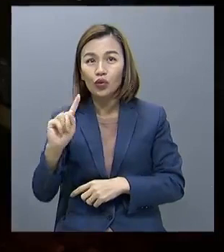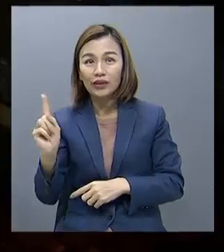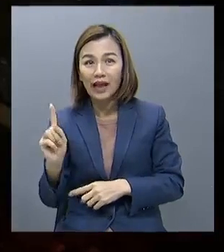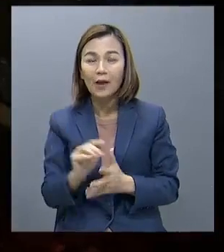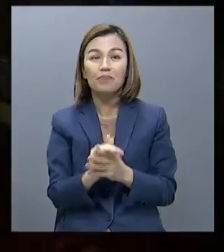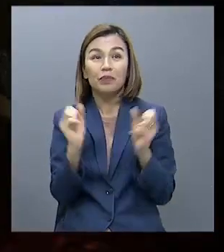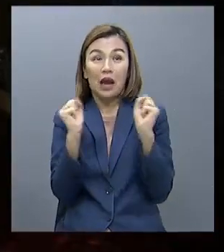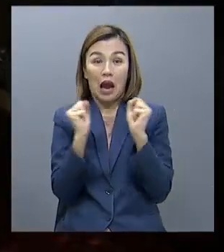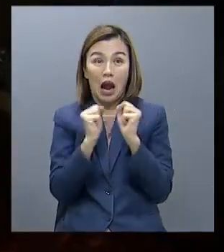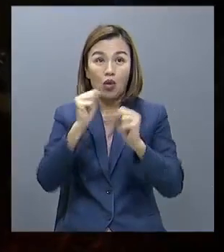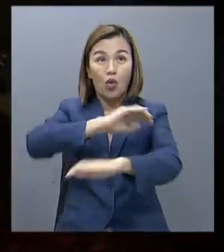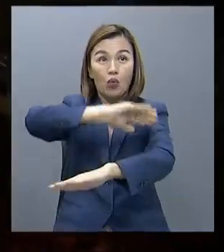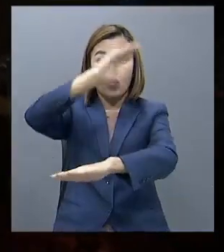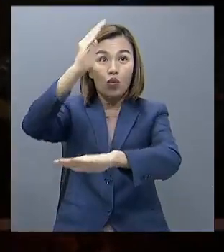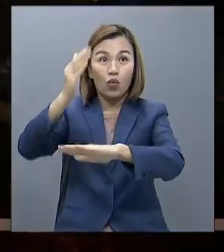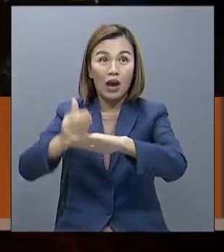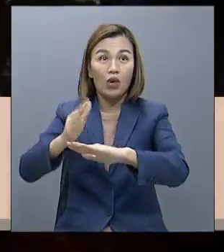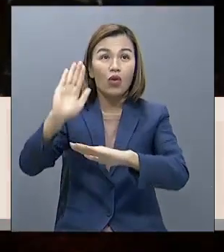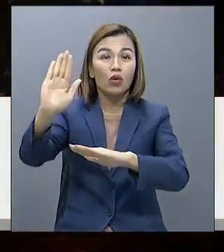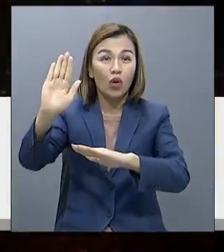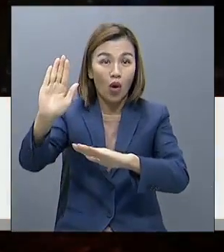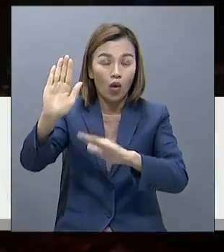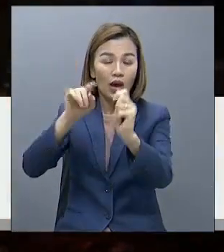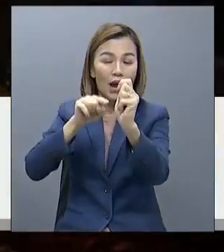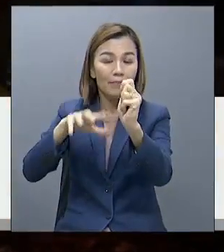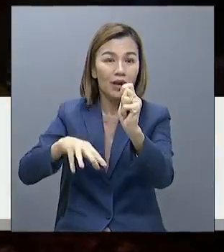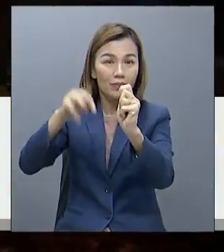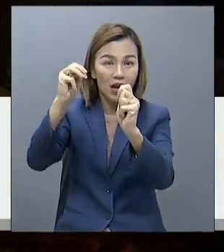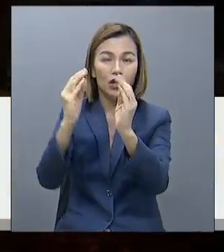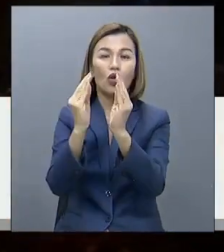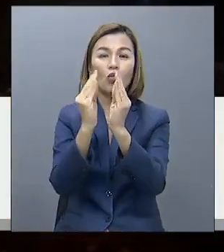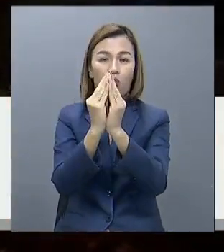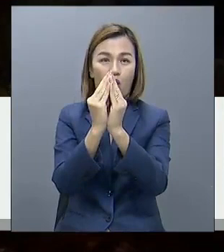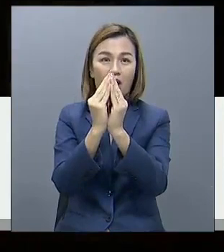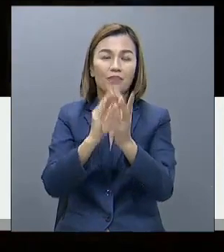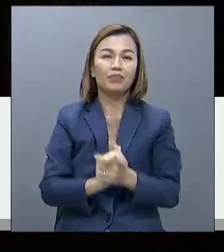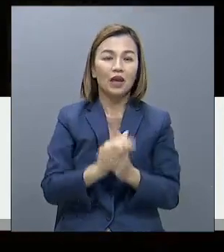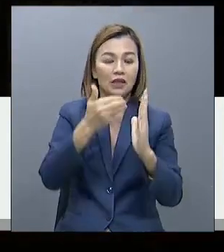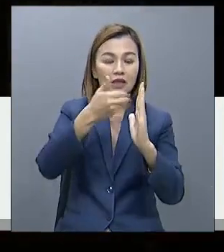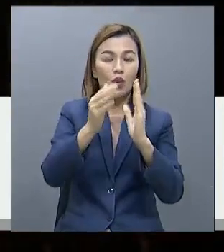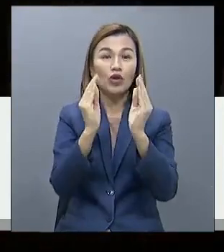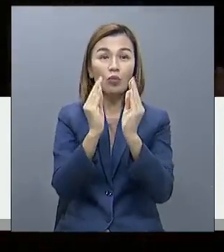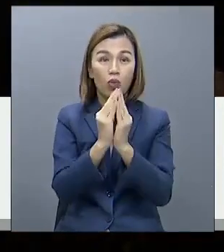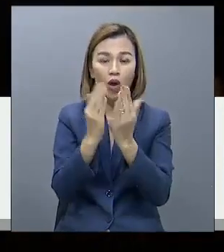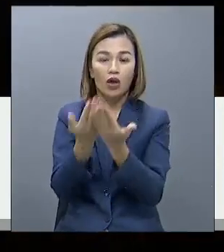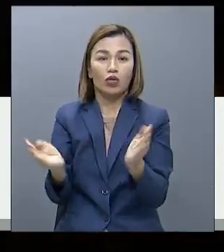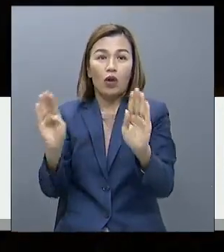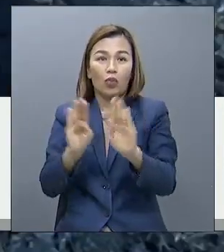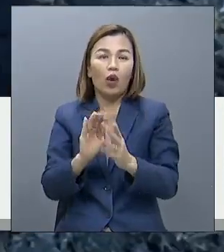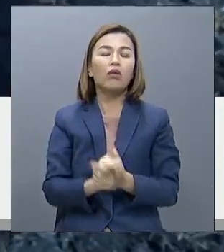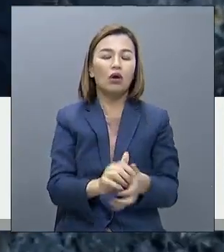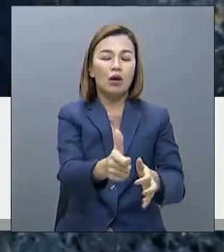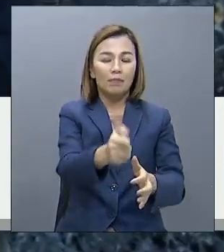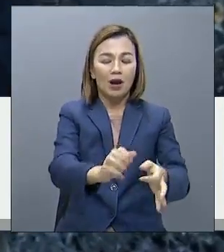บนเทือกเขาภูพานตำบลหนองบัวอำเภอเมืองจังหวัดหนองบัวลำพูคุณผู้ชมครอบครัวบางครอบครัวเนี่ยเขาออกมานั่งผิงไ